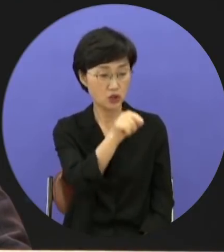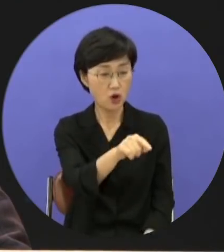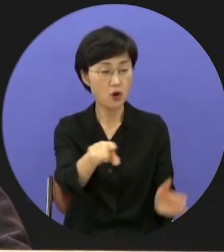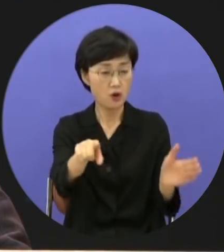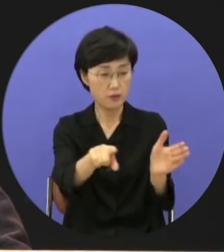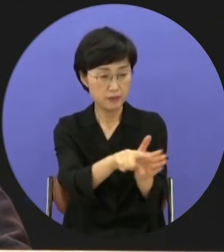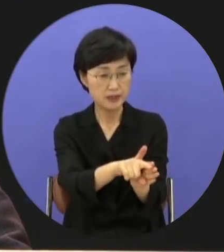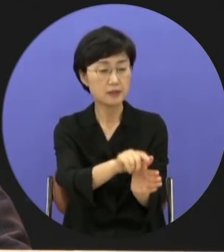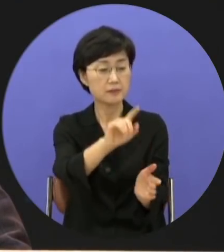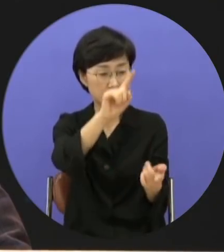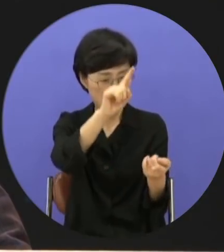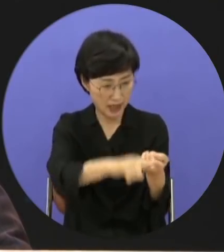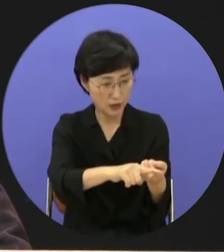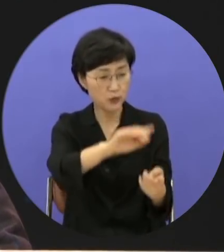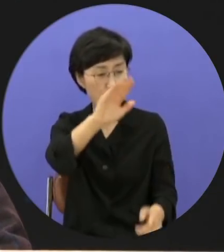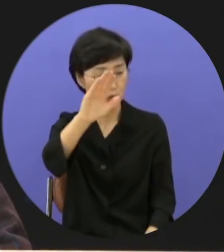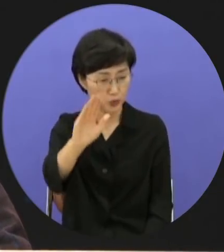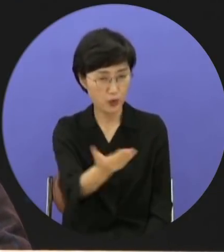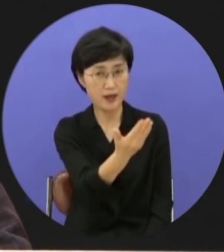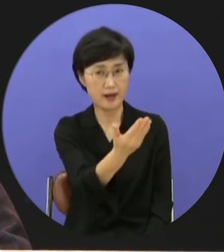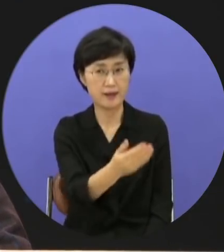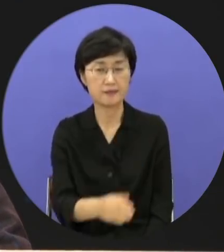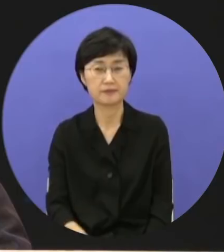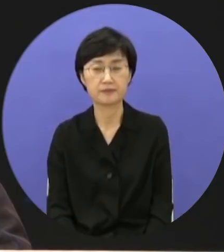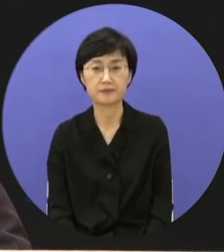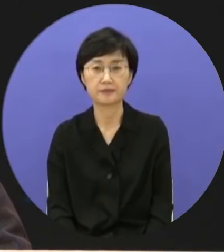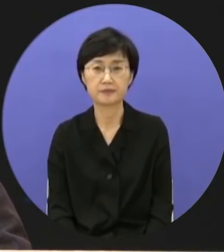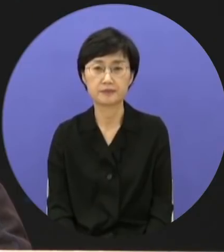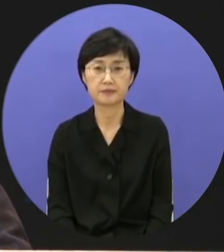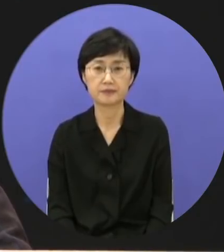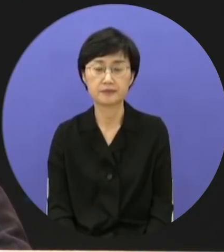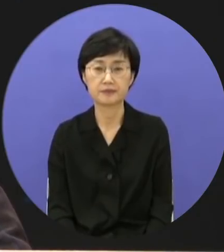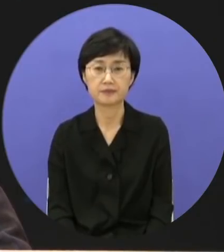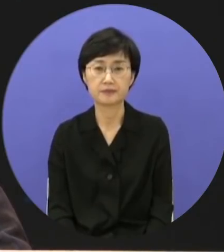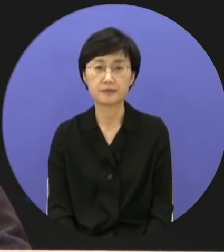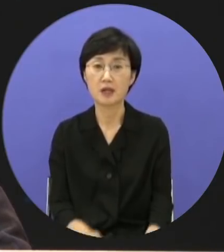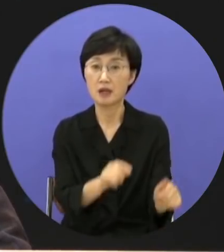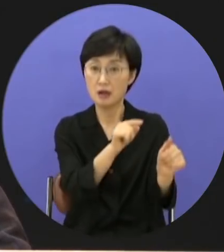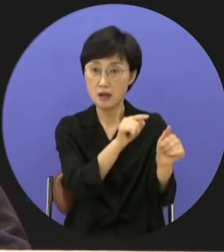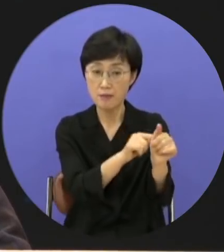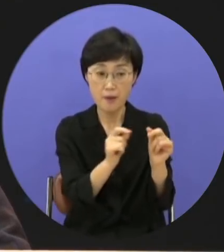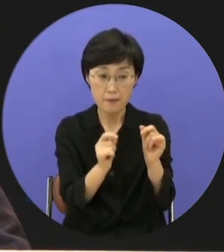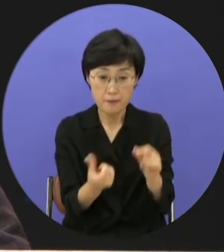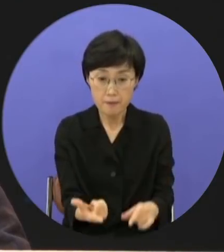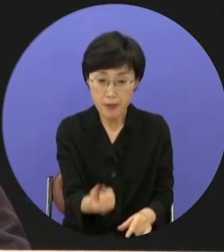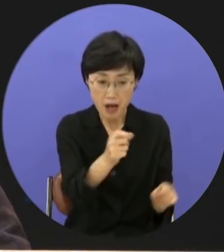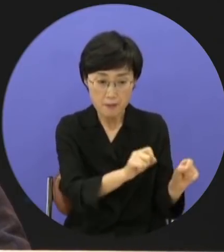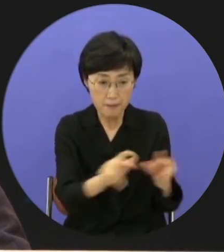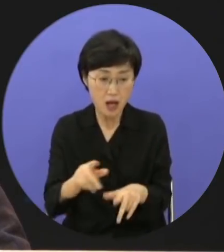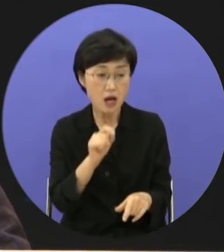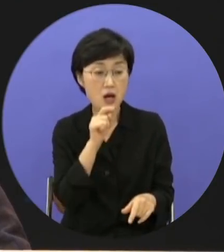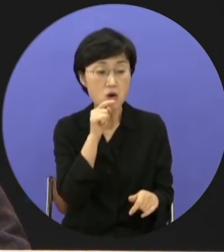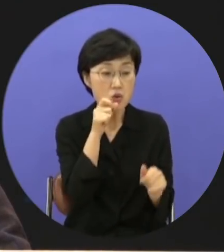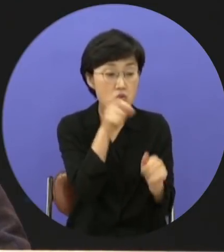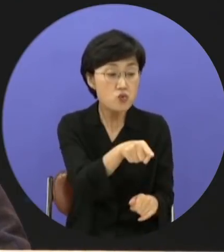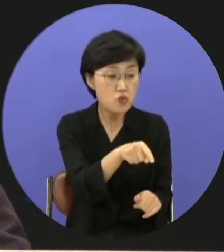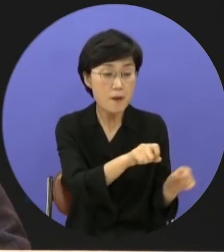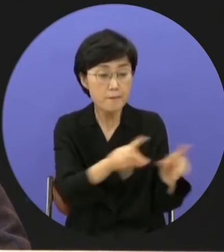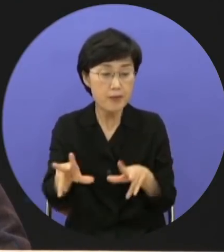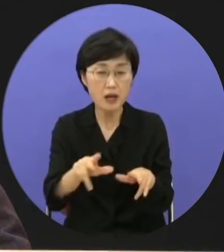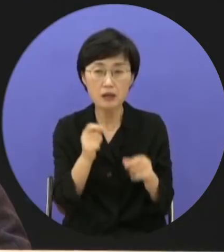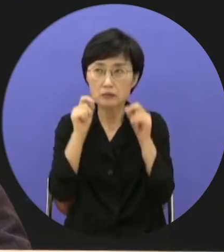믿음대로 될지어다. He simply said, it will happen just as you believed. 그 자리에서 눈이 열렸습니다. And at that instant, his eyes